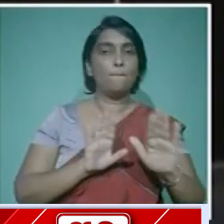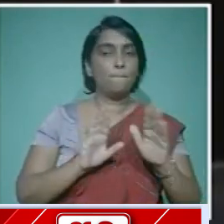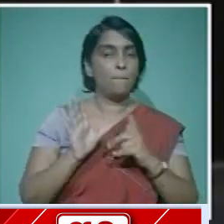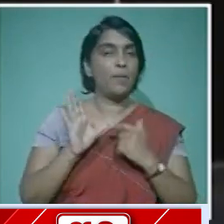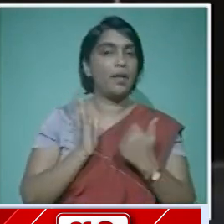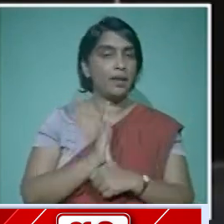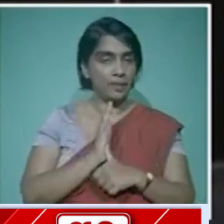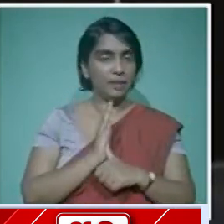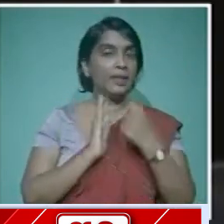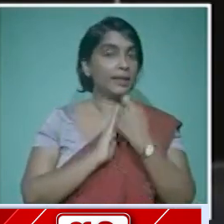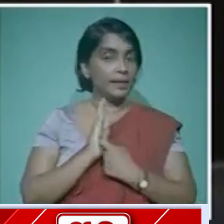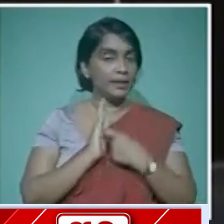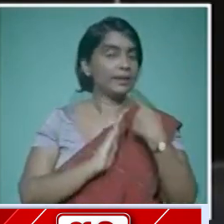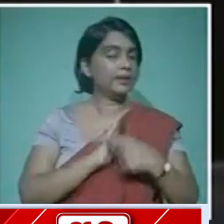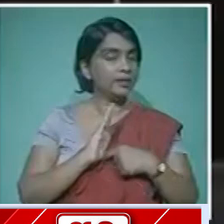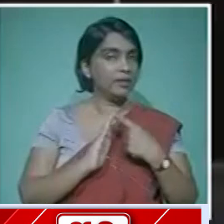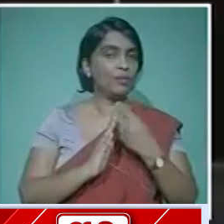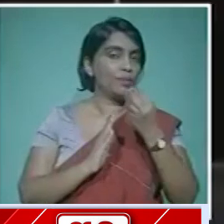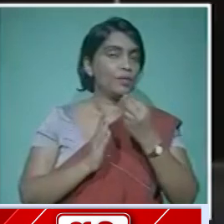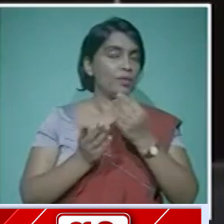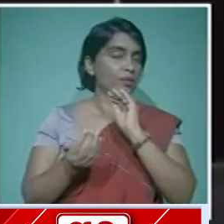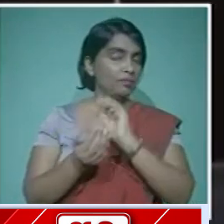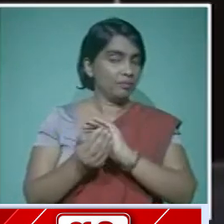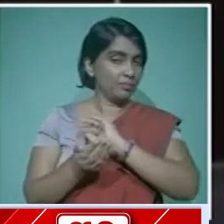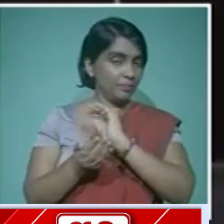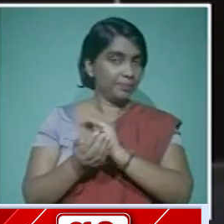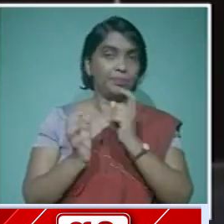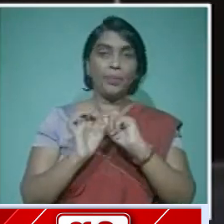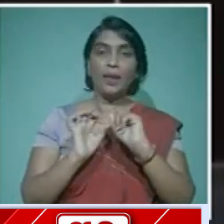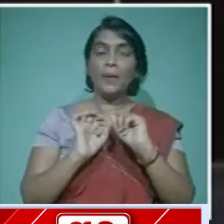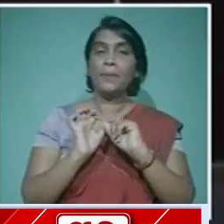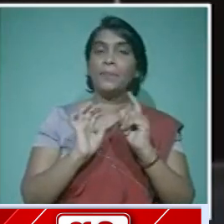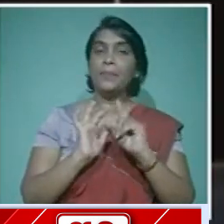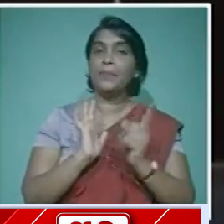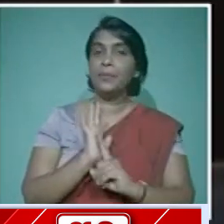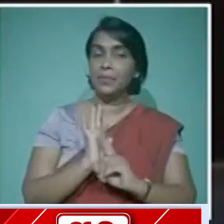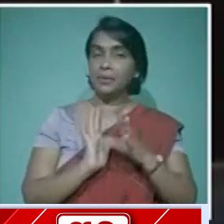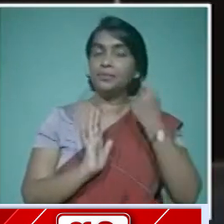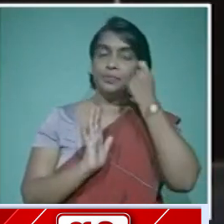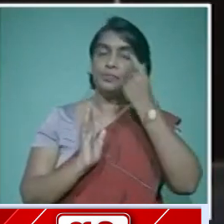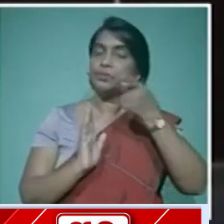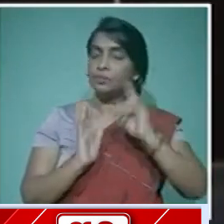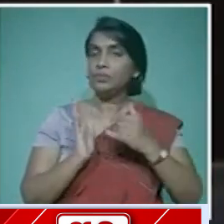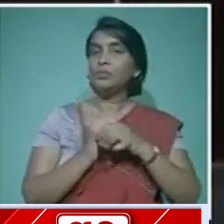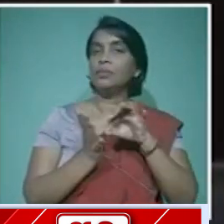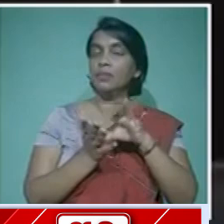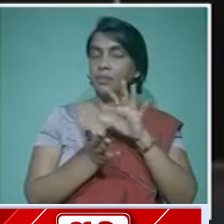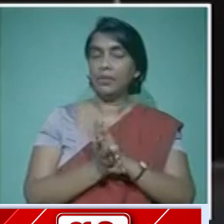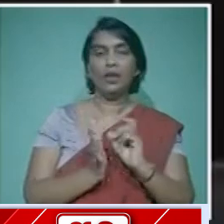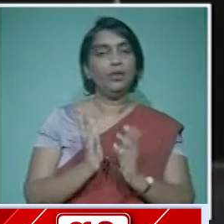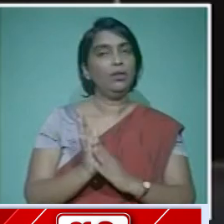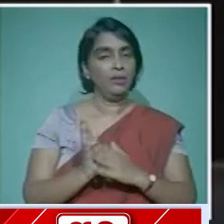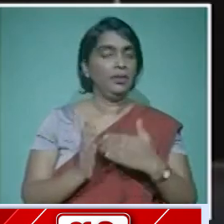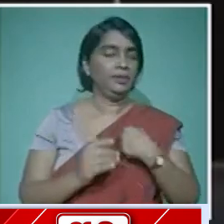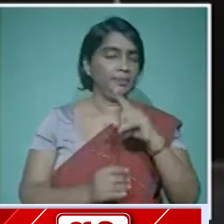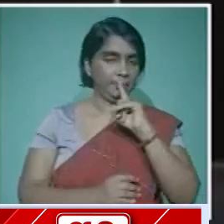යටතේ රෙගුලාසි සහ දේශීය භාණ්ඩාගාර බිල්පත් ආඥාපනත යටතේ යෝජනාව සම්බන්ධයෙන් වූ එකී කාර්ක සභාවේ වාර්තාව